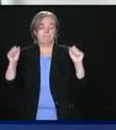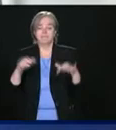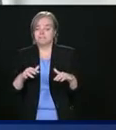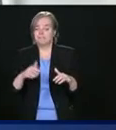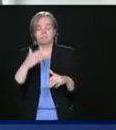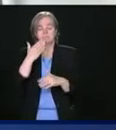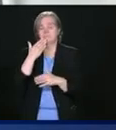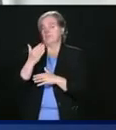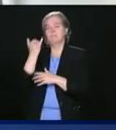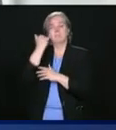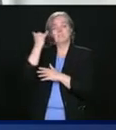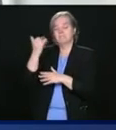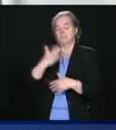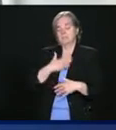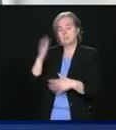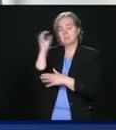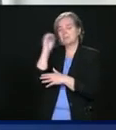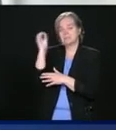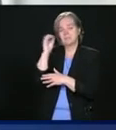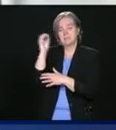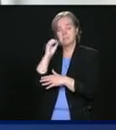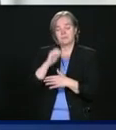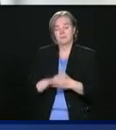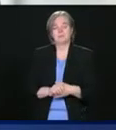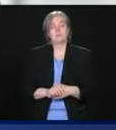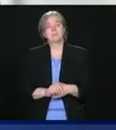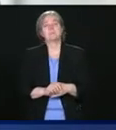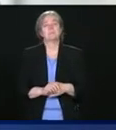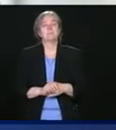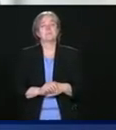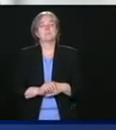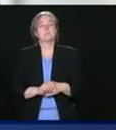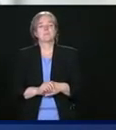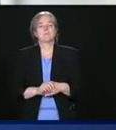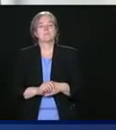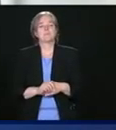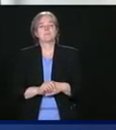et on doit reconnaître qu'il s'agirait d'une erreur à ce moment-ci.